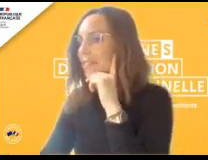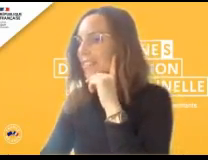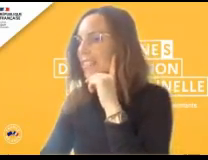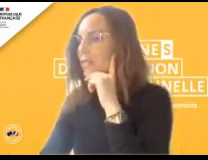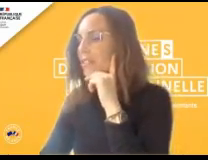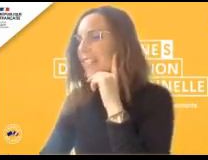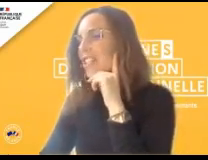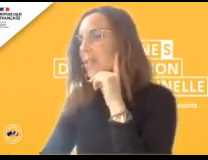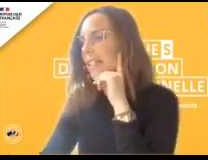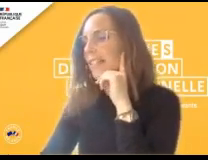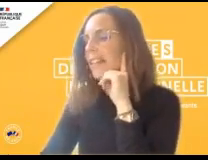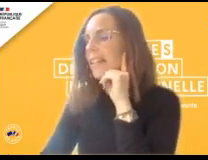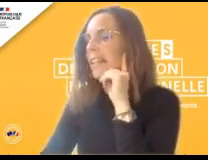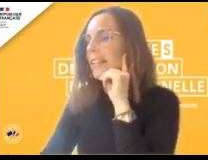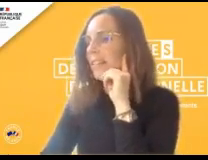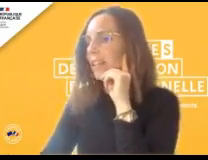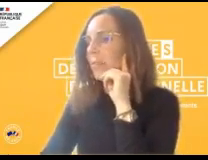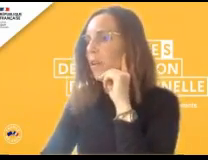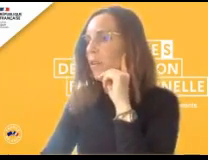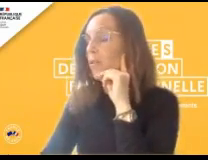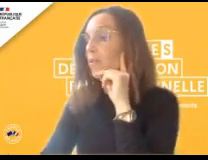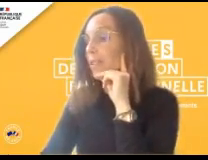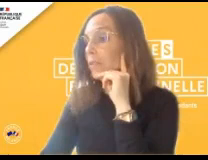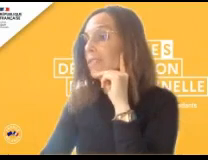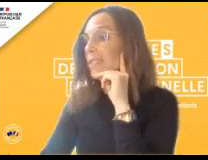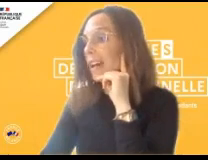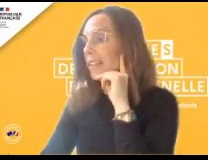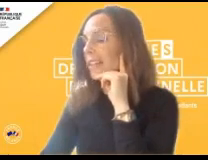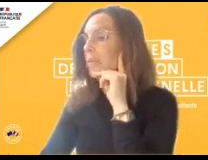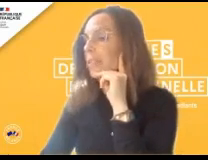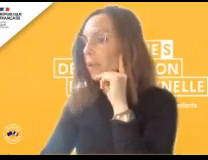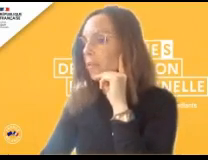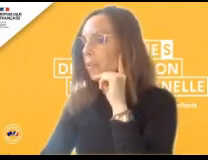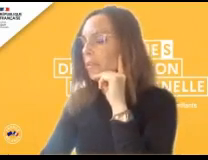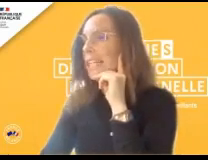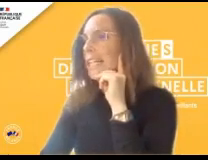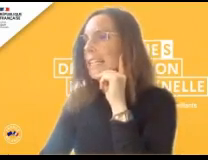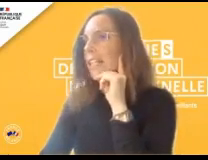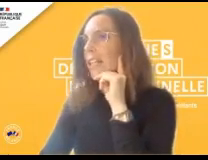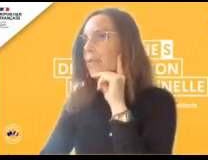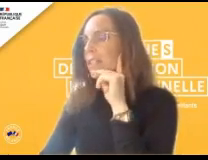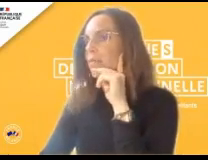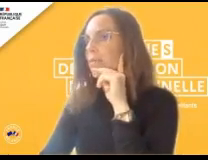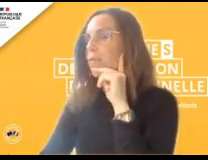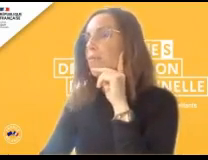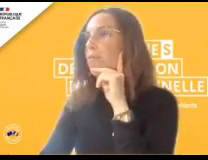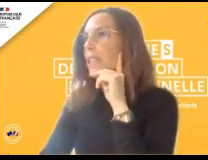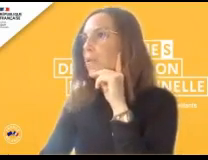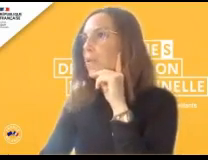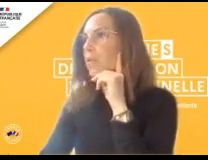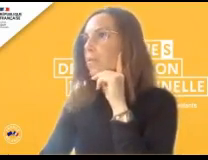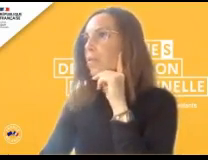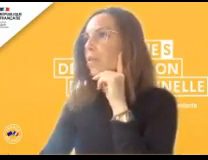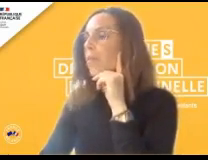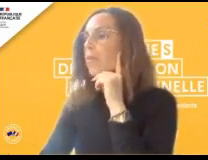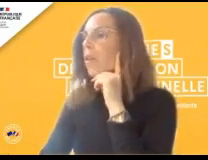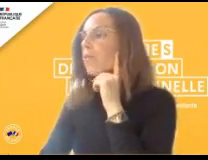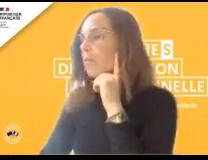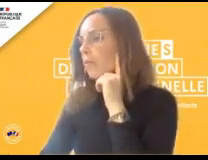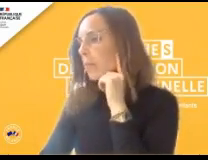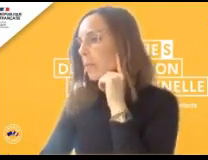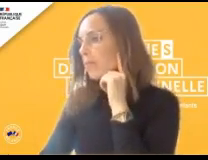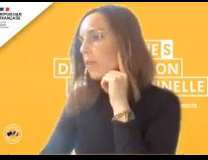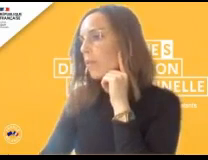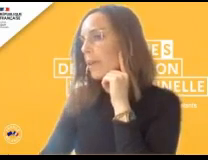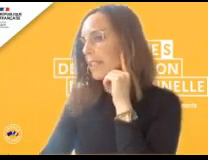ce qui définit votre éligibilité, c'est vraiment le fait d'être salarié ou indépendant. C'est-à-dire que si vous êtes uniquement demandeur d'emploi,